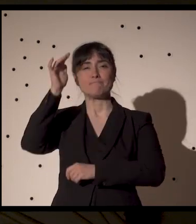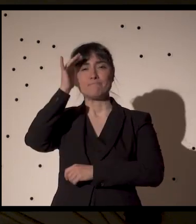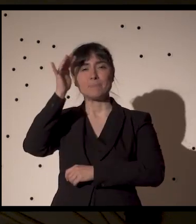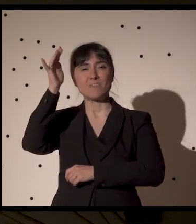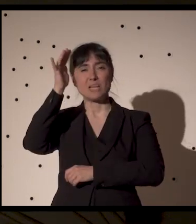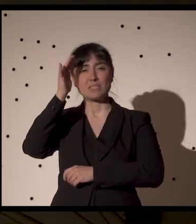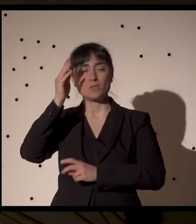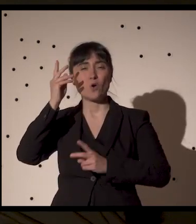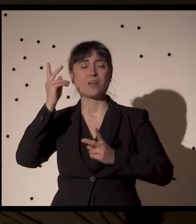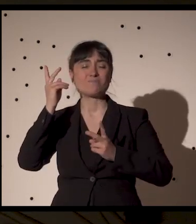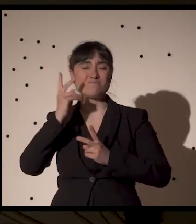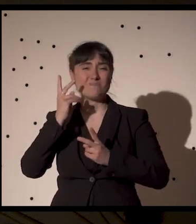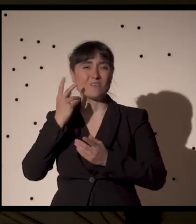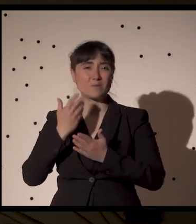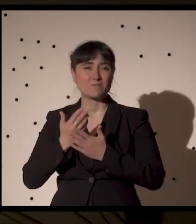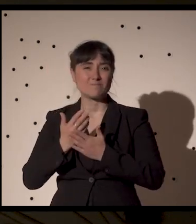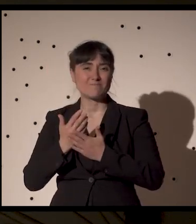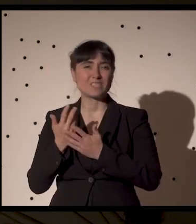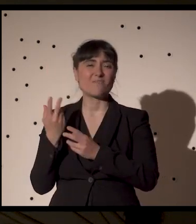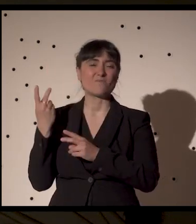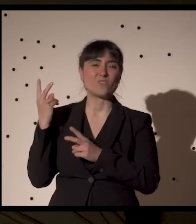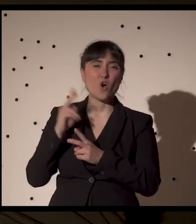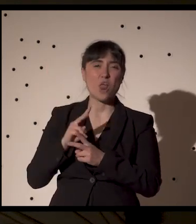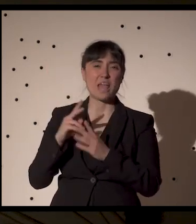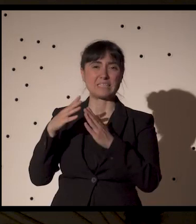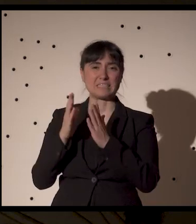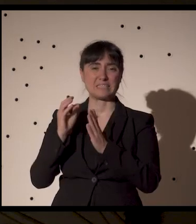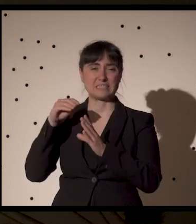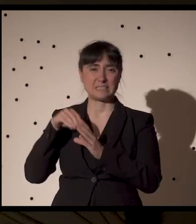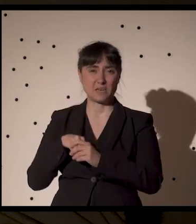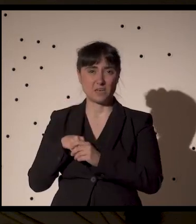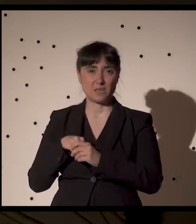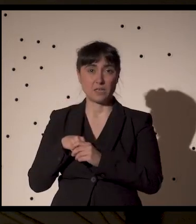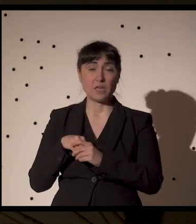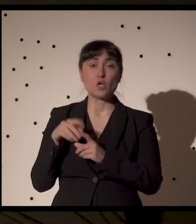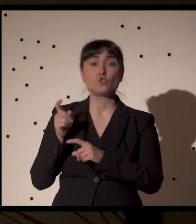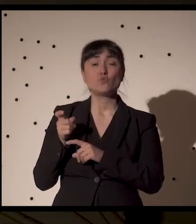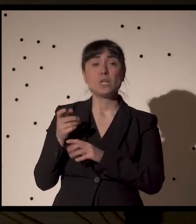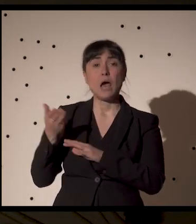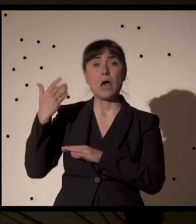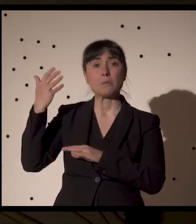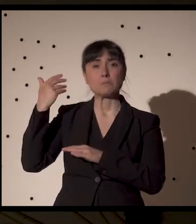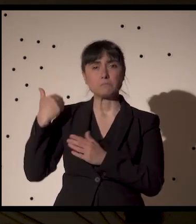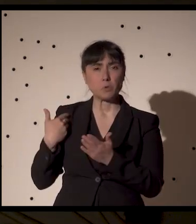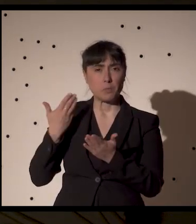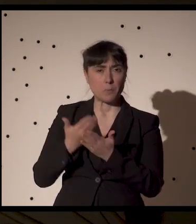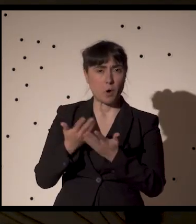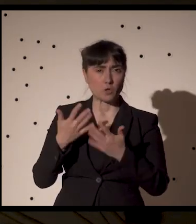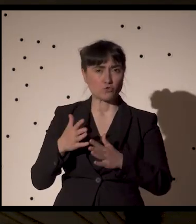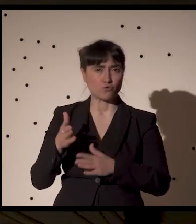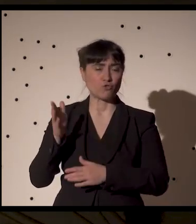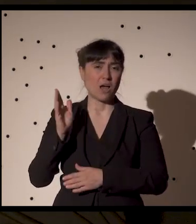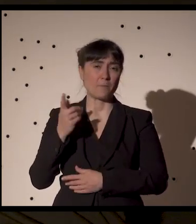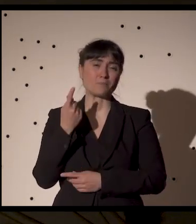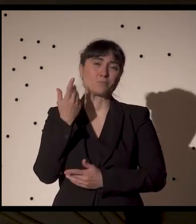di violenza domestica che Giuliana aveva già proposto qui a Milano nell'ambito del premio istrio purtroppo in